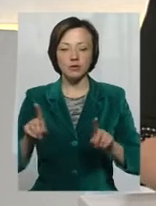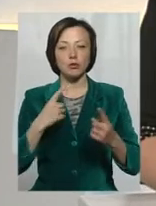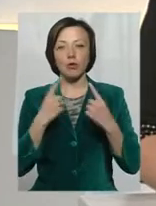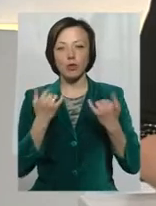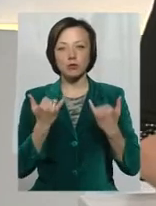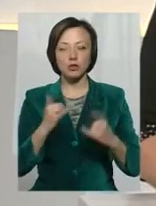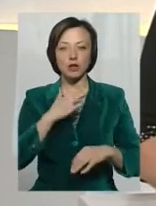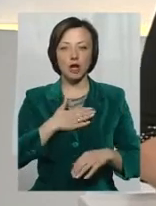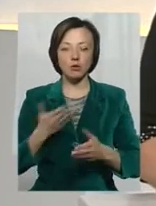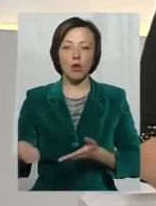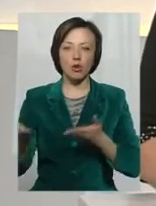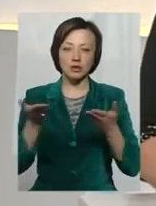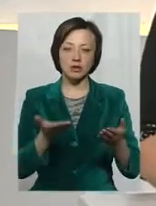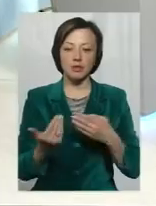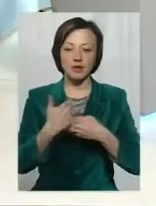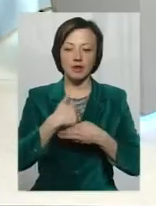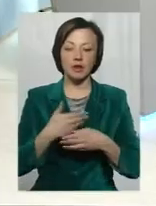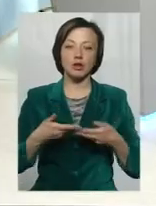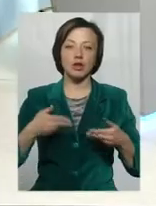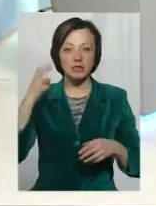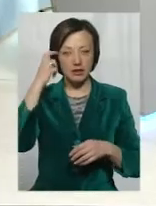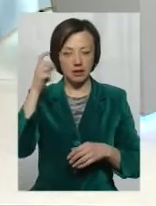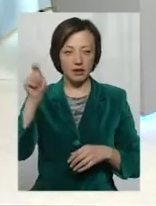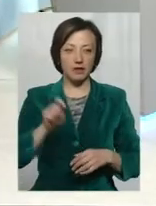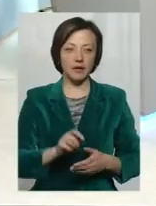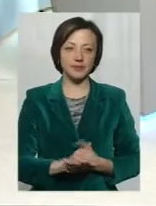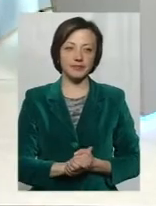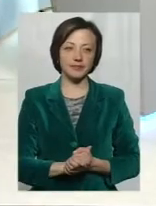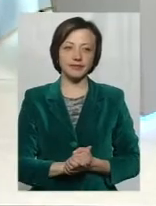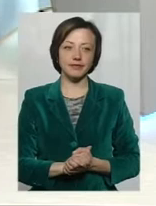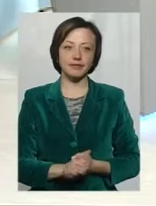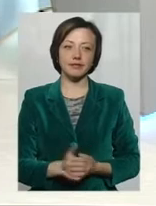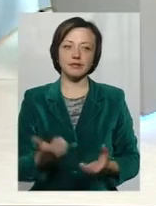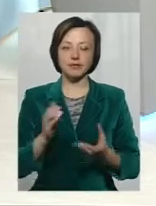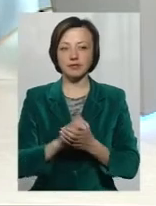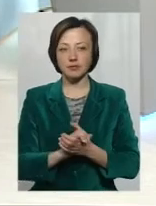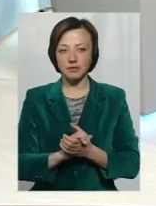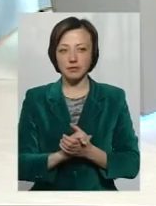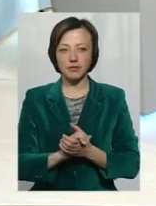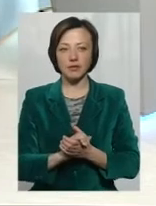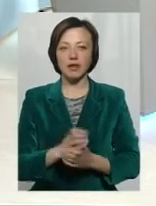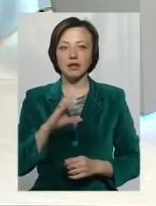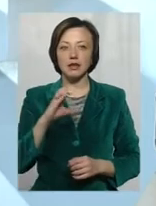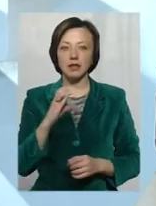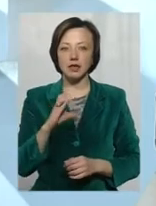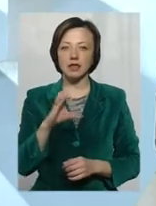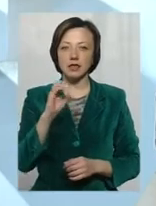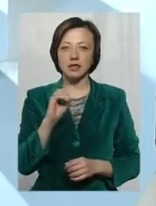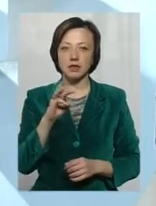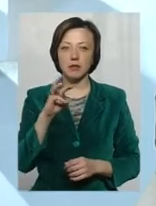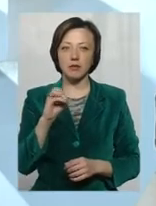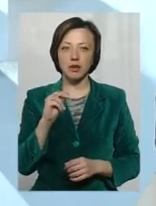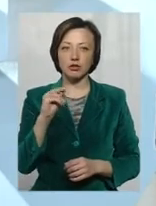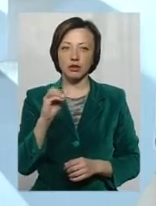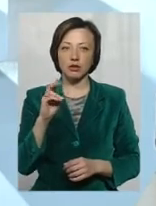сьогодні з нашими гостями, які завітали до нас зі столиці. Отож, знайомтесь. А у нас в студії сьогодні Сергій Семенченко,